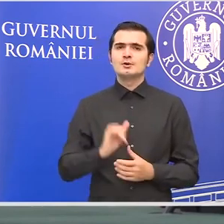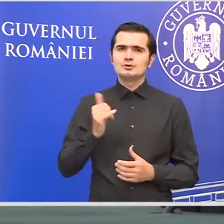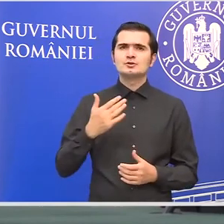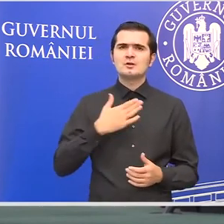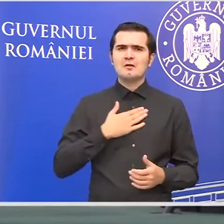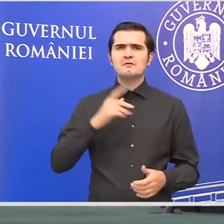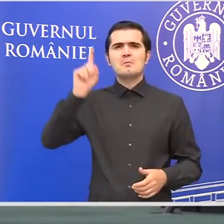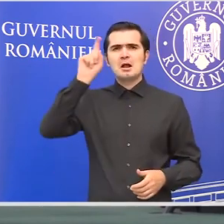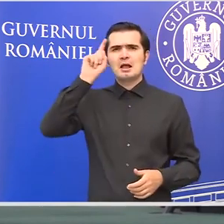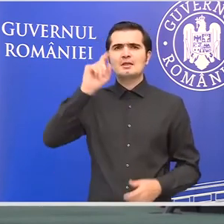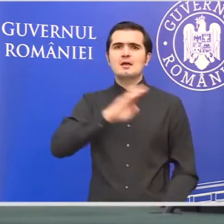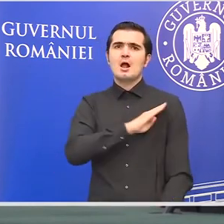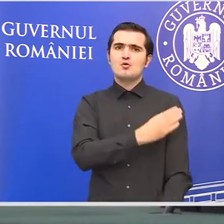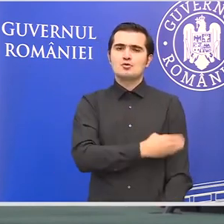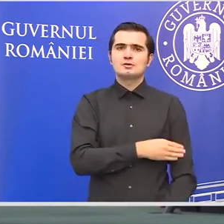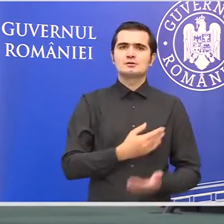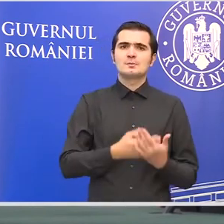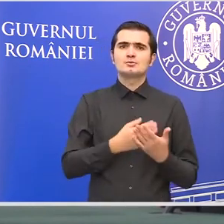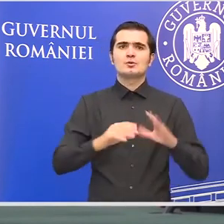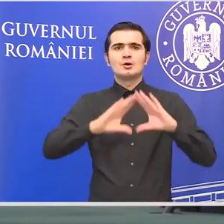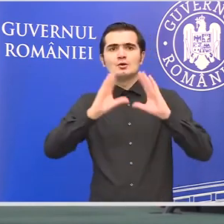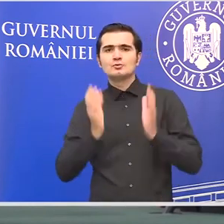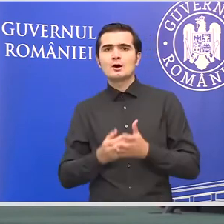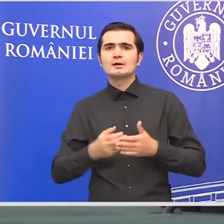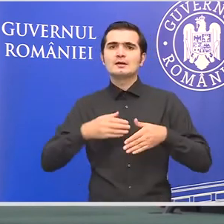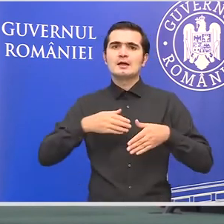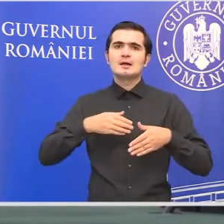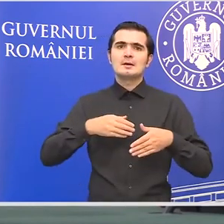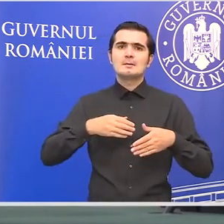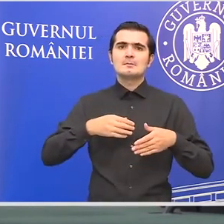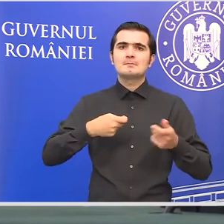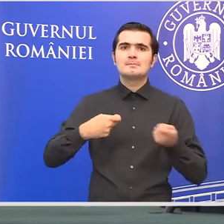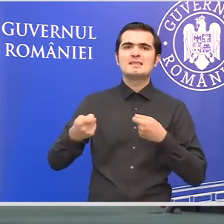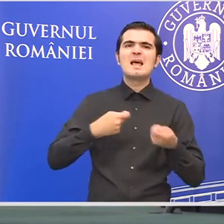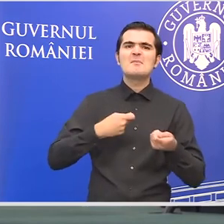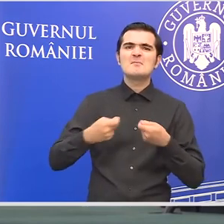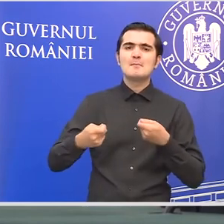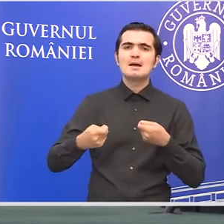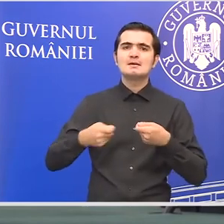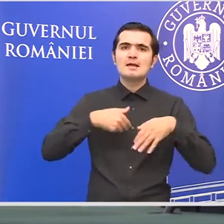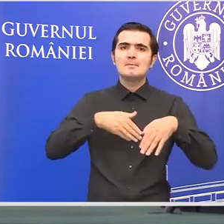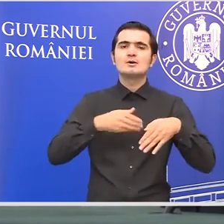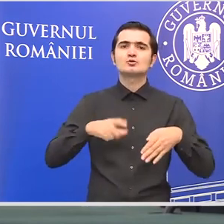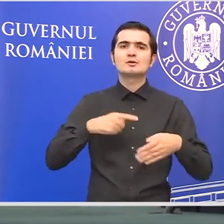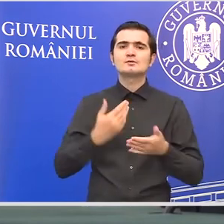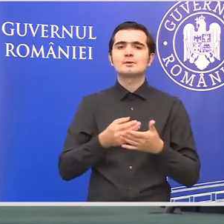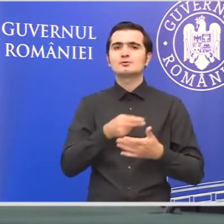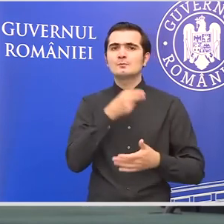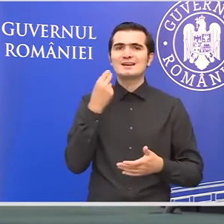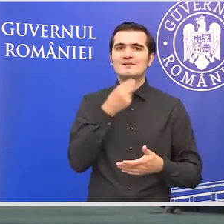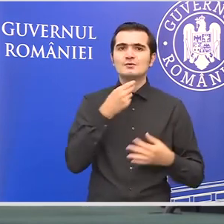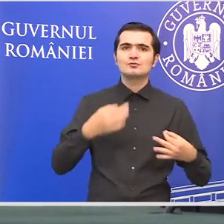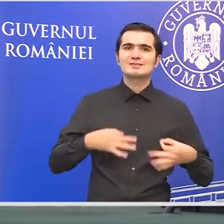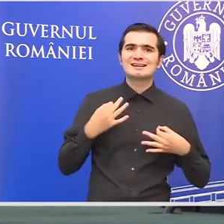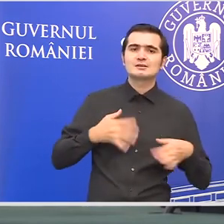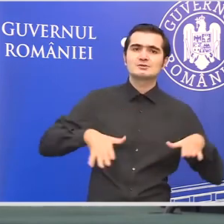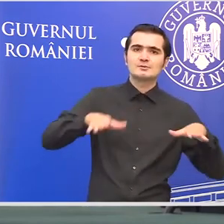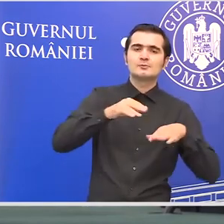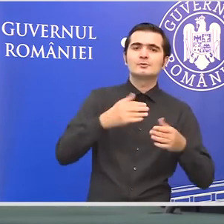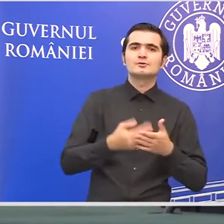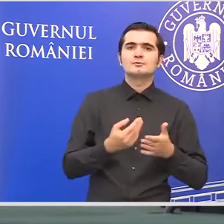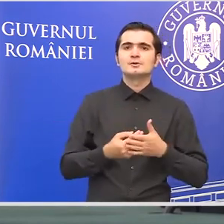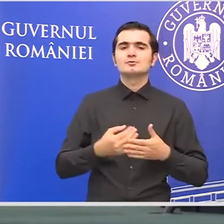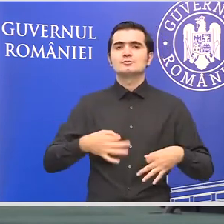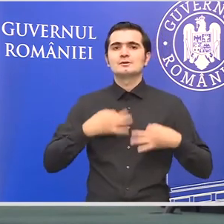în autorități, pentru că toate demersurile sunt, până la urmă, în beneficiul sănătății publice și în beneficiul sănătății fiecărei